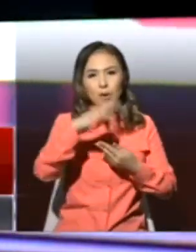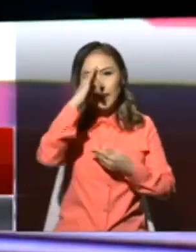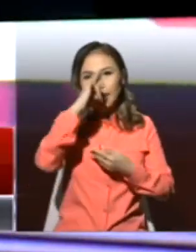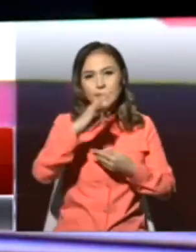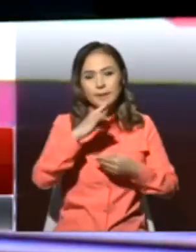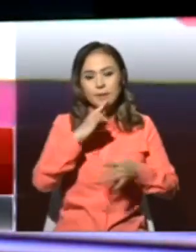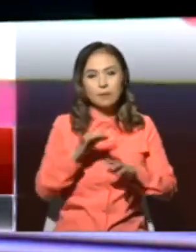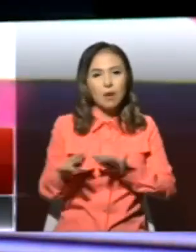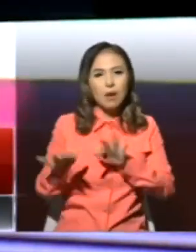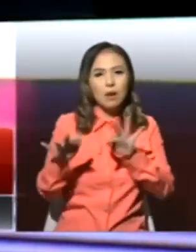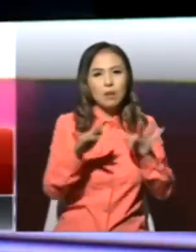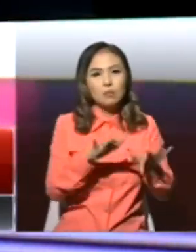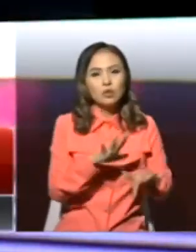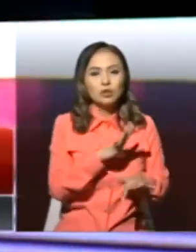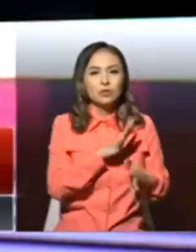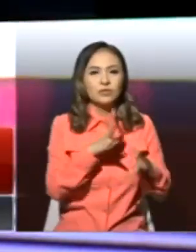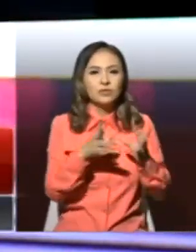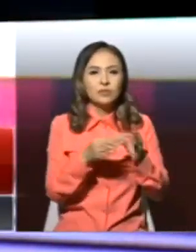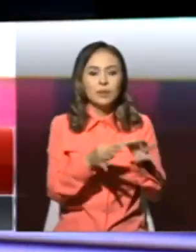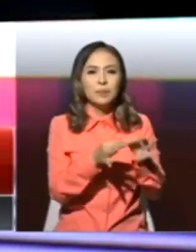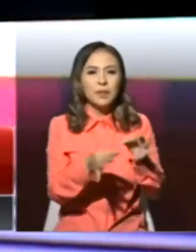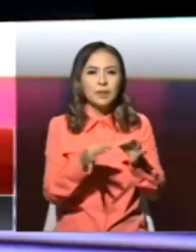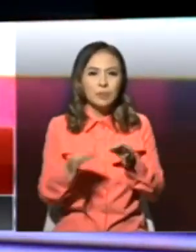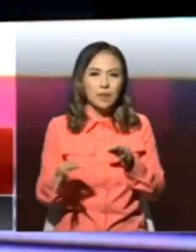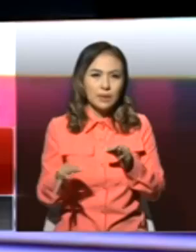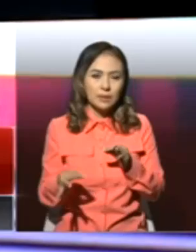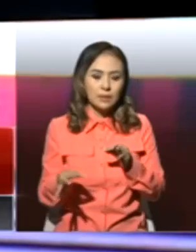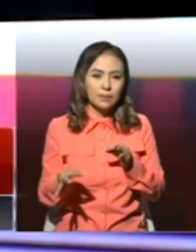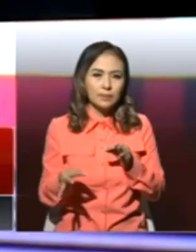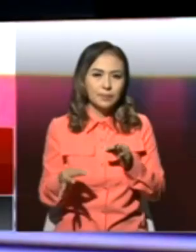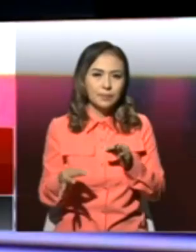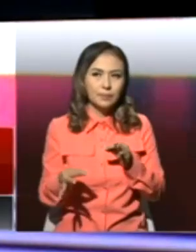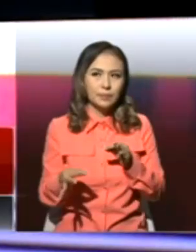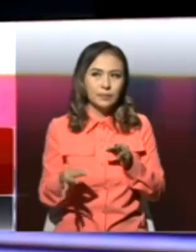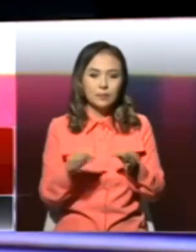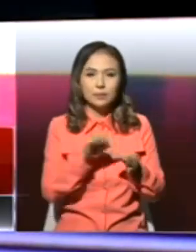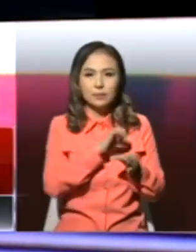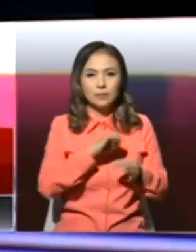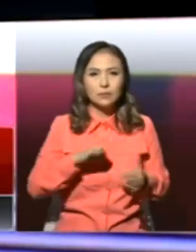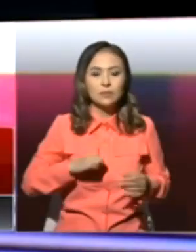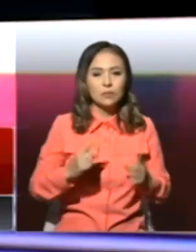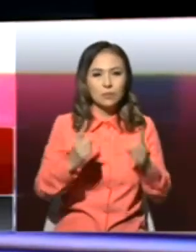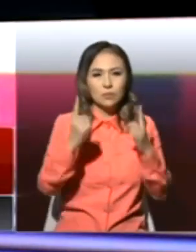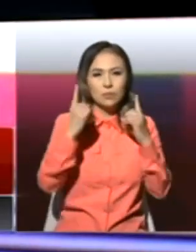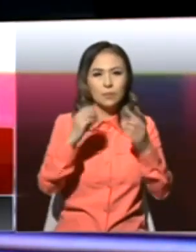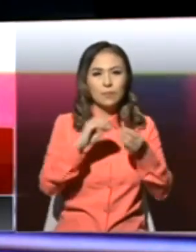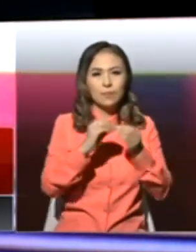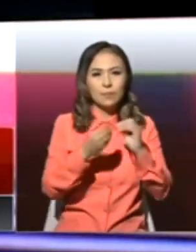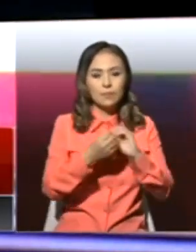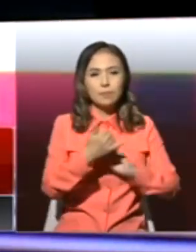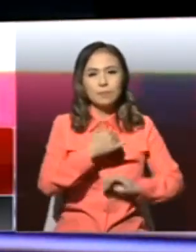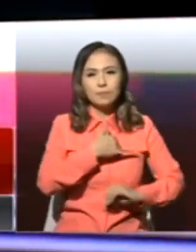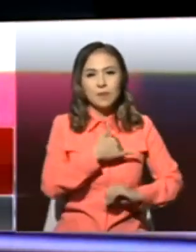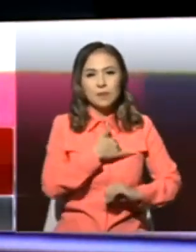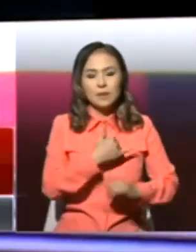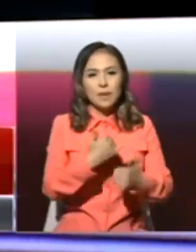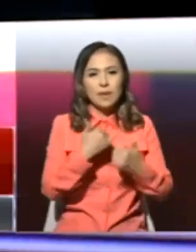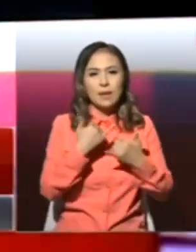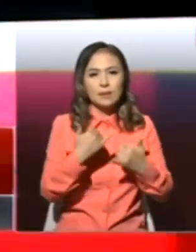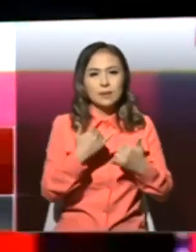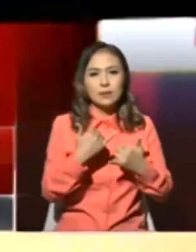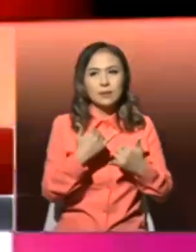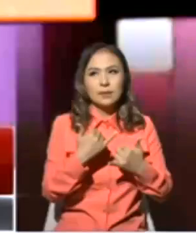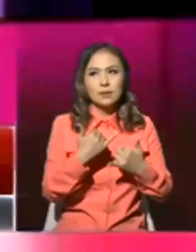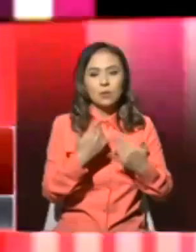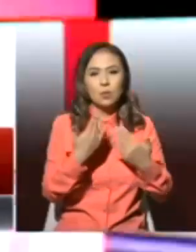шықтық. Бүкіл елді мекендерді аралап шықтық. Ең үлкен проблема біздің қазіргі ең үлкен